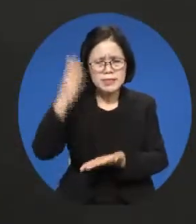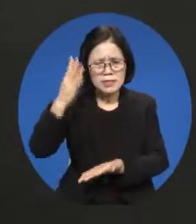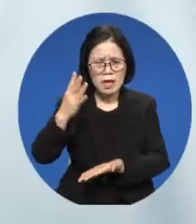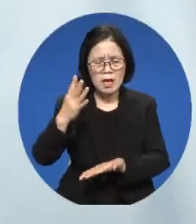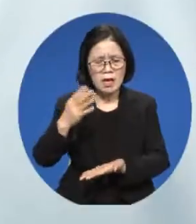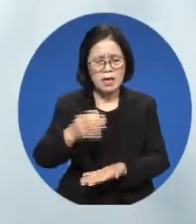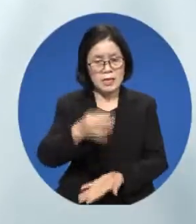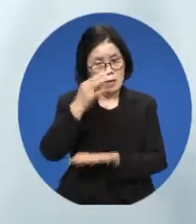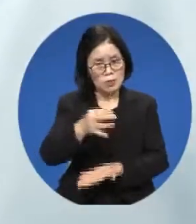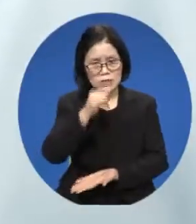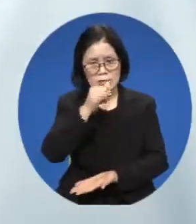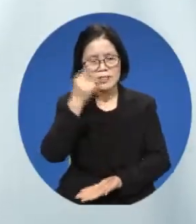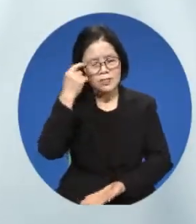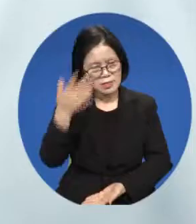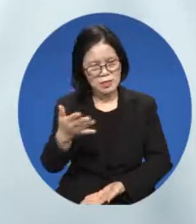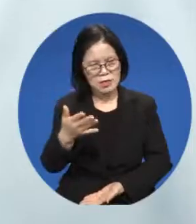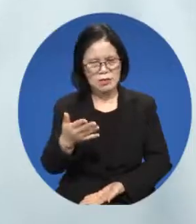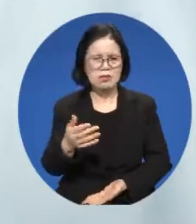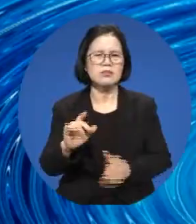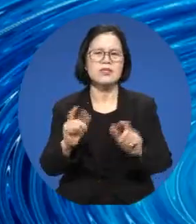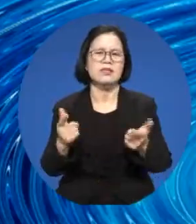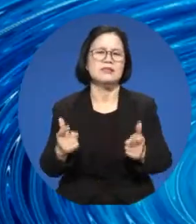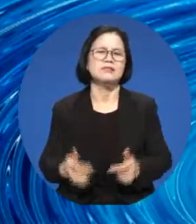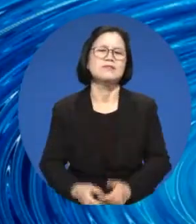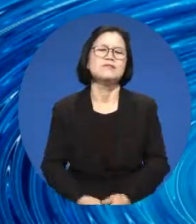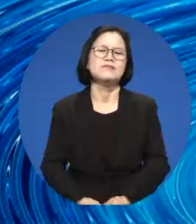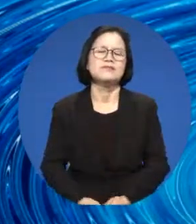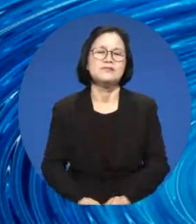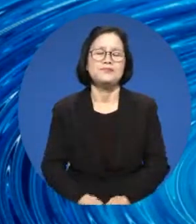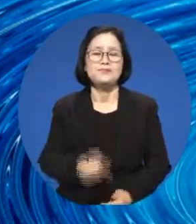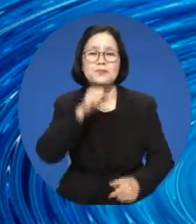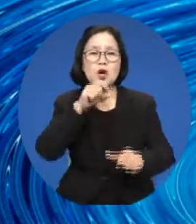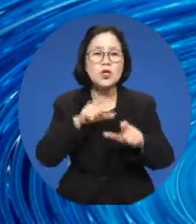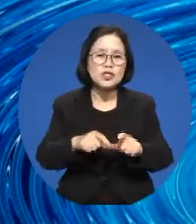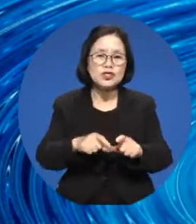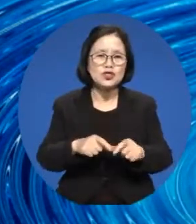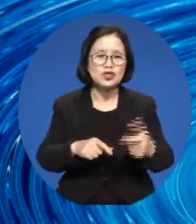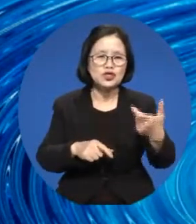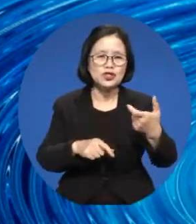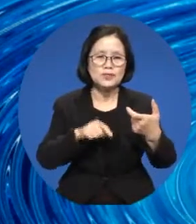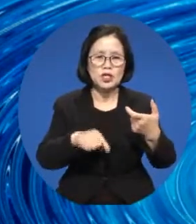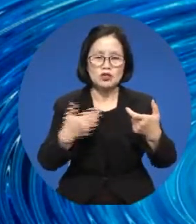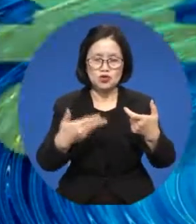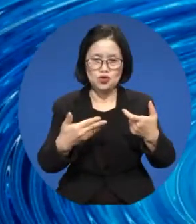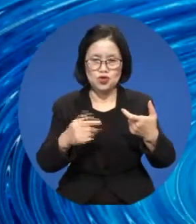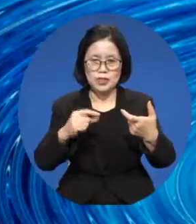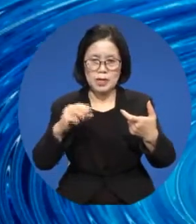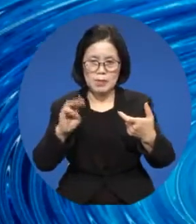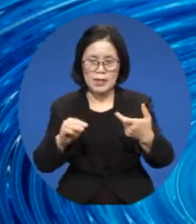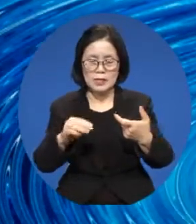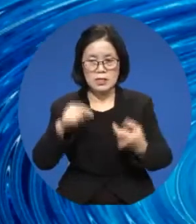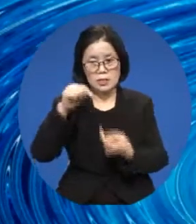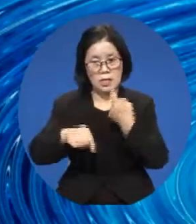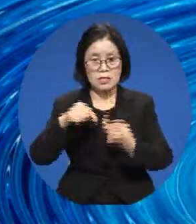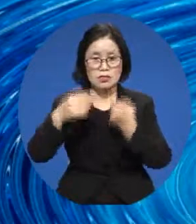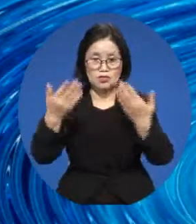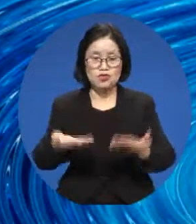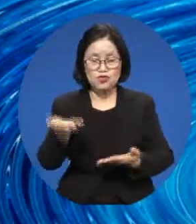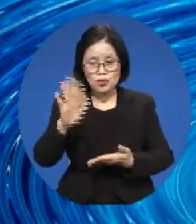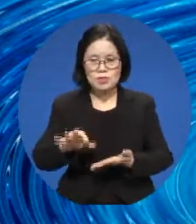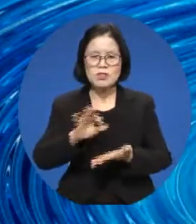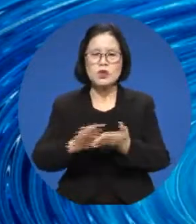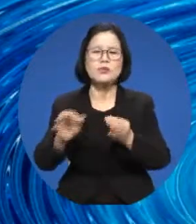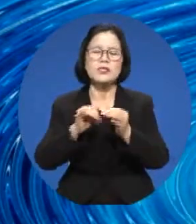그만큼 값어치를 하느냐? 그것도 아닙니다. 평균 60.9GB의 데이터가 제공되지만